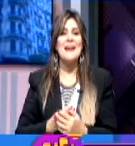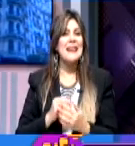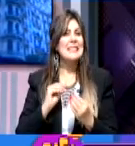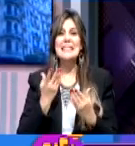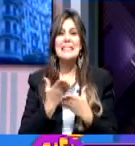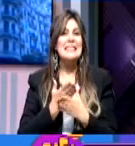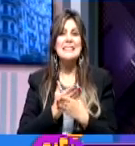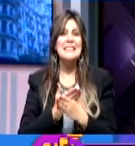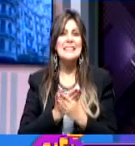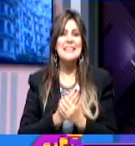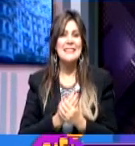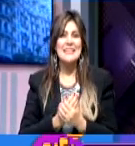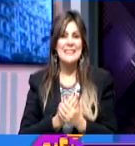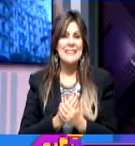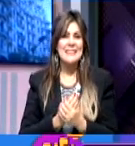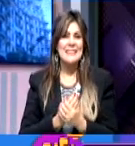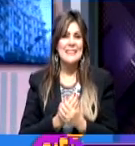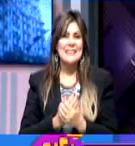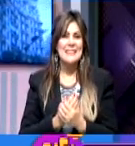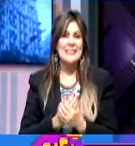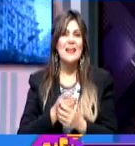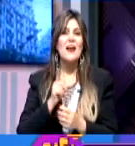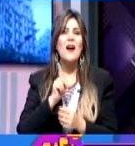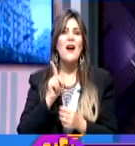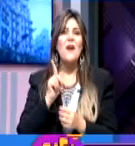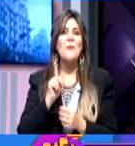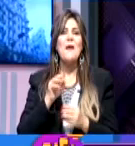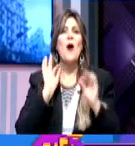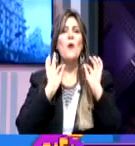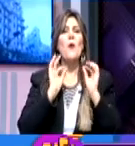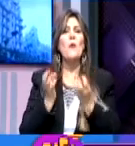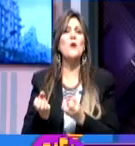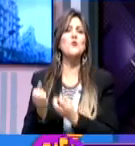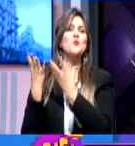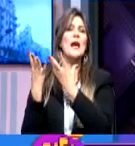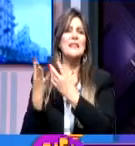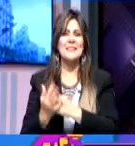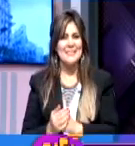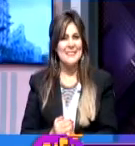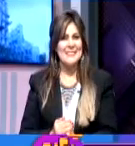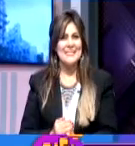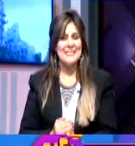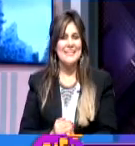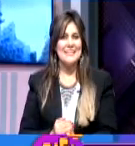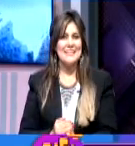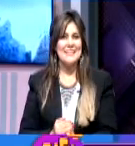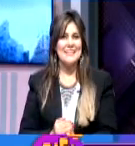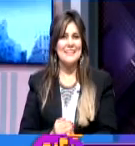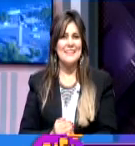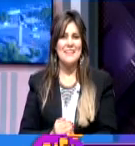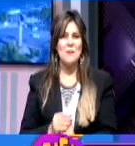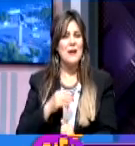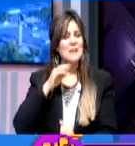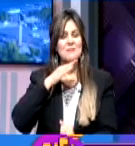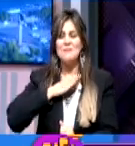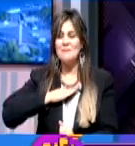يعتبروا يعني مش عايز أقول لحضرتك هم شهداء. أنا من اللي أنا شفته في المجتمع معاهم والتعامل طبعا.